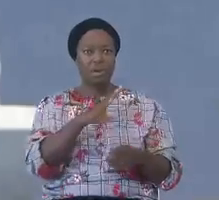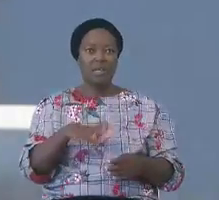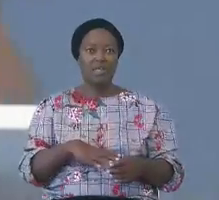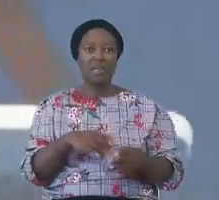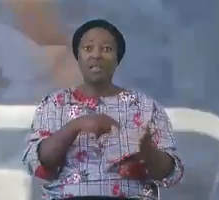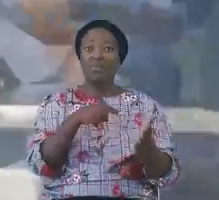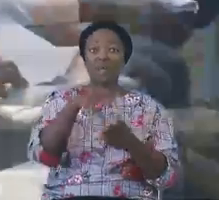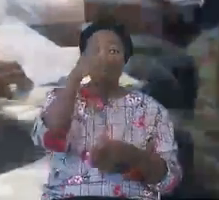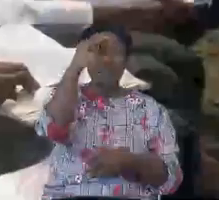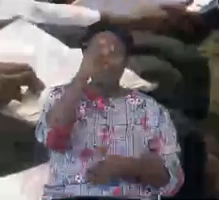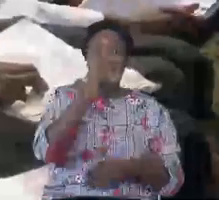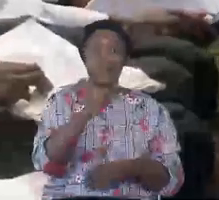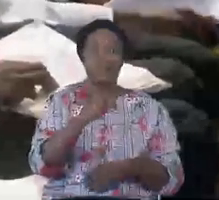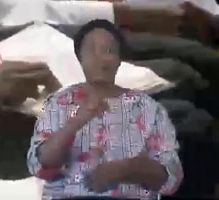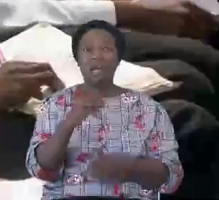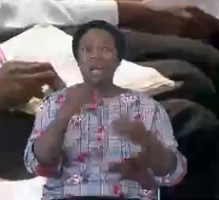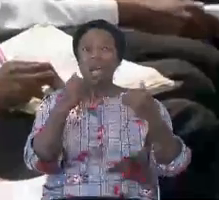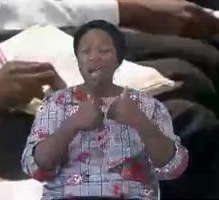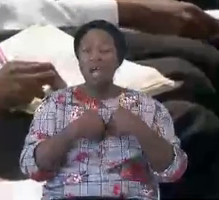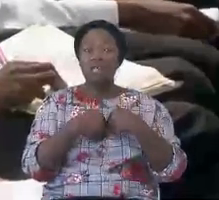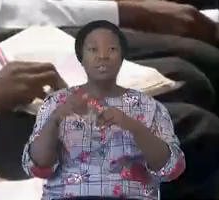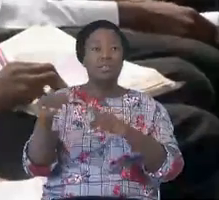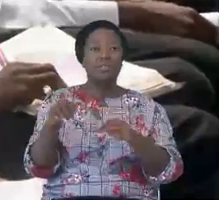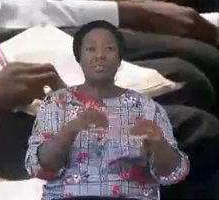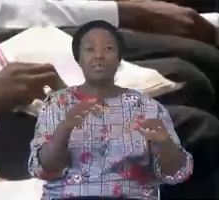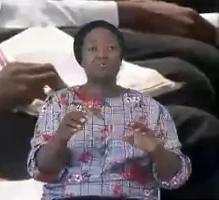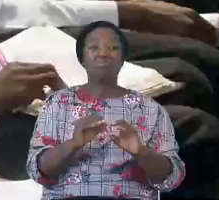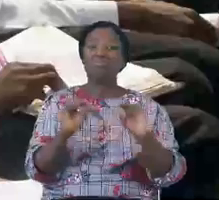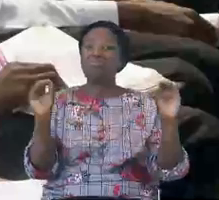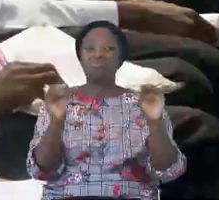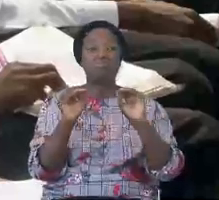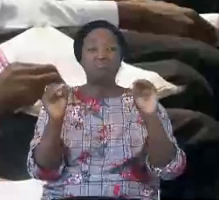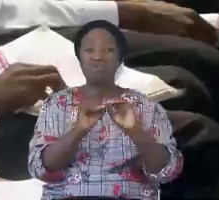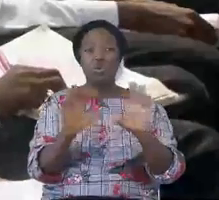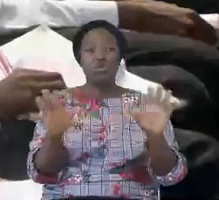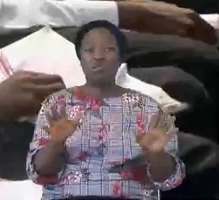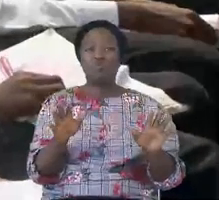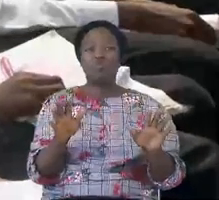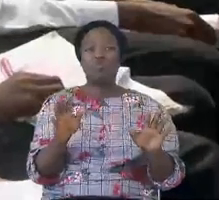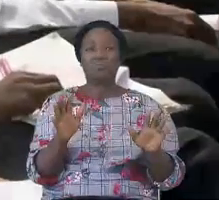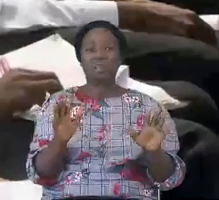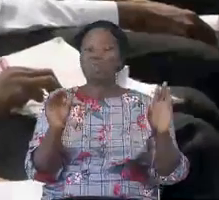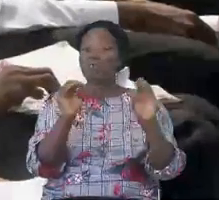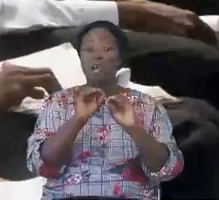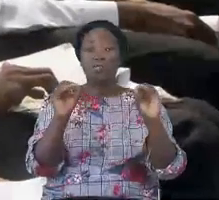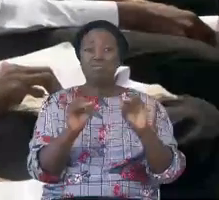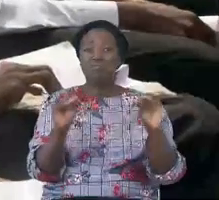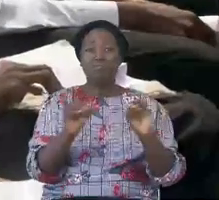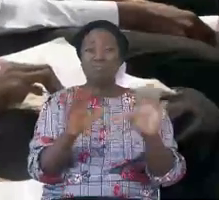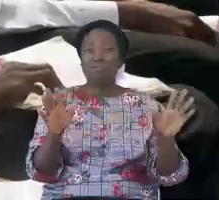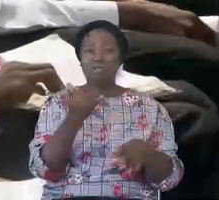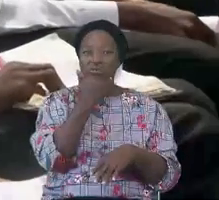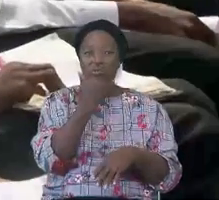Mais celui-ci, se référant à Christ, mais celui-ci n'a rien fait